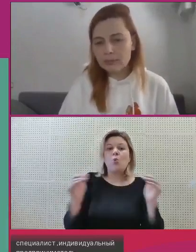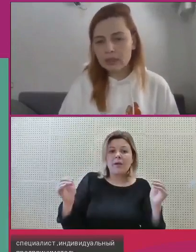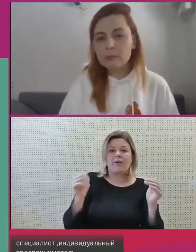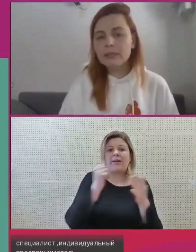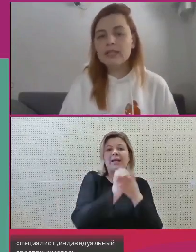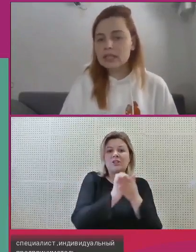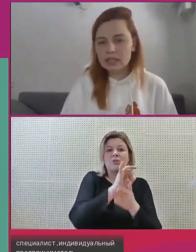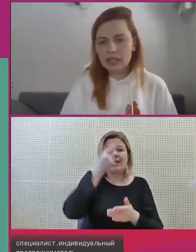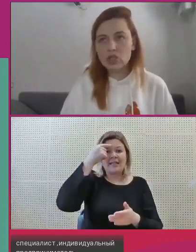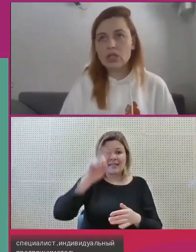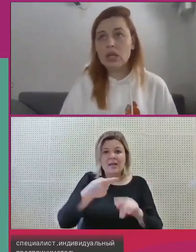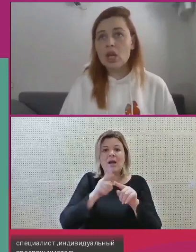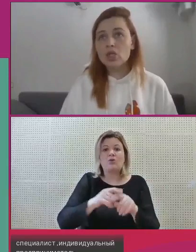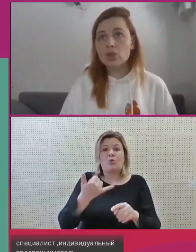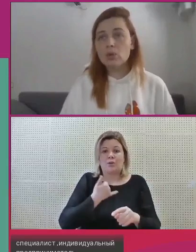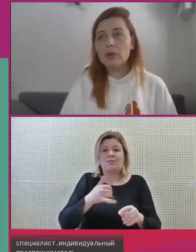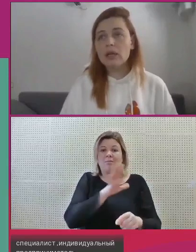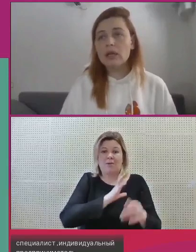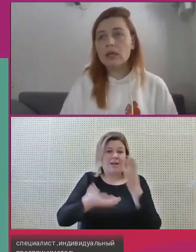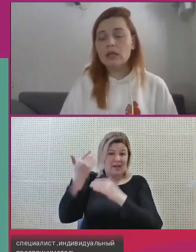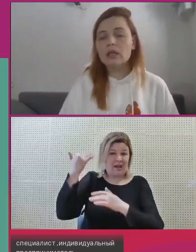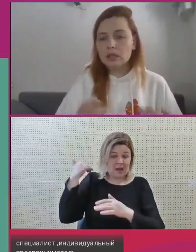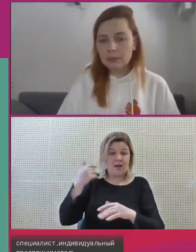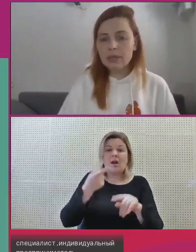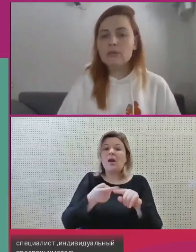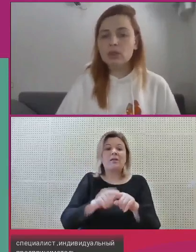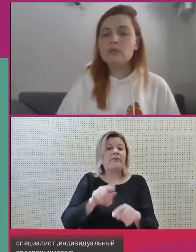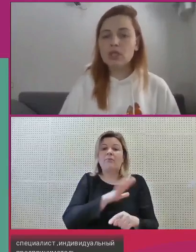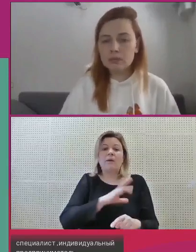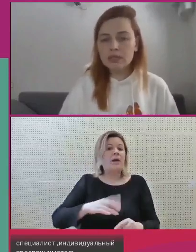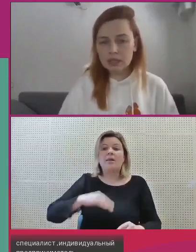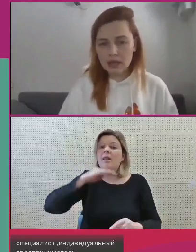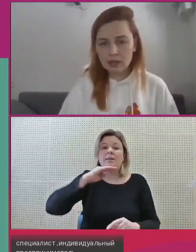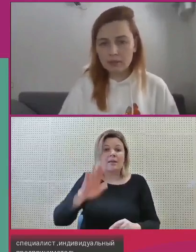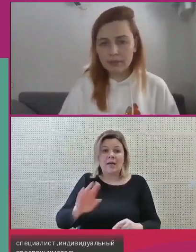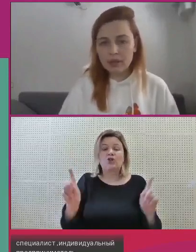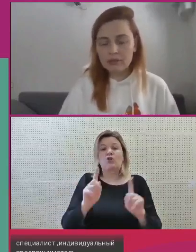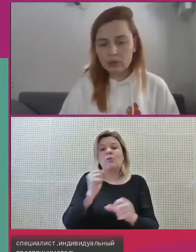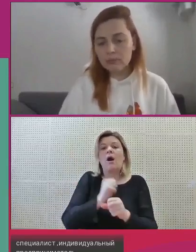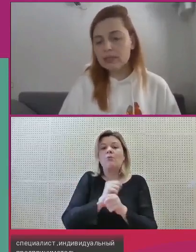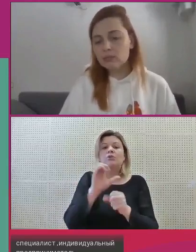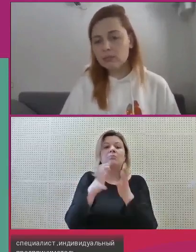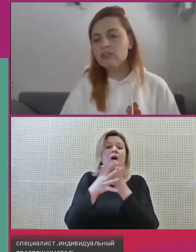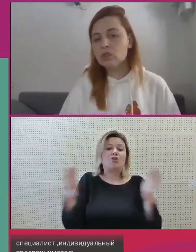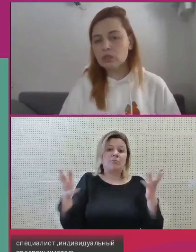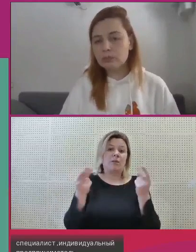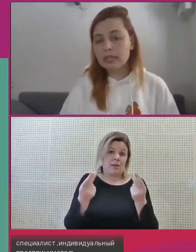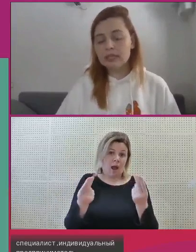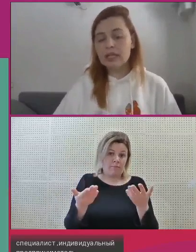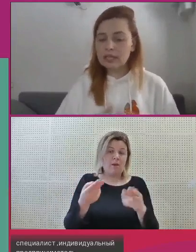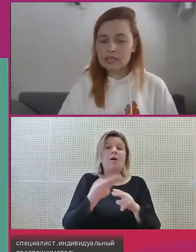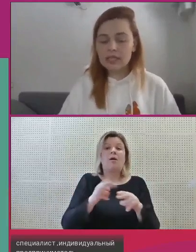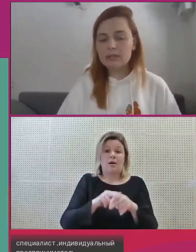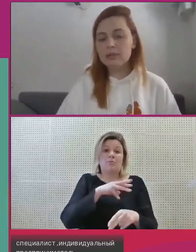том этапе, их было недостаточно, чтобы, ну, например, работать с большими деньгами. Вот. Поэтому мы вынуждены